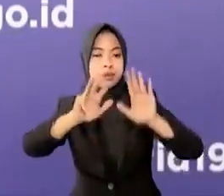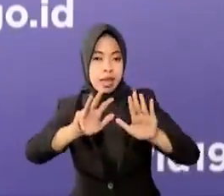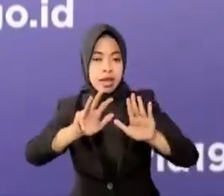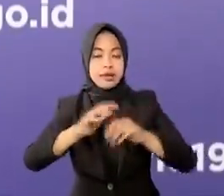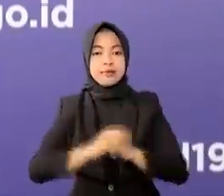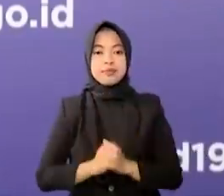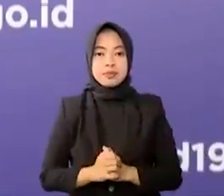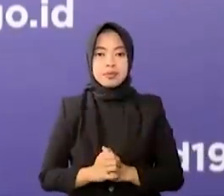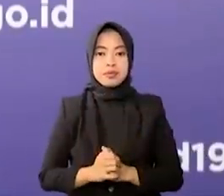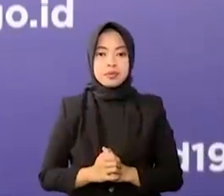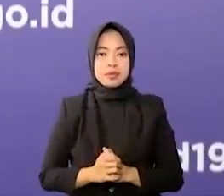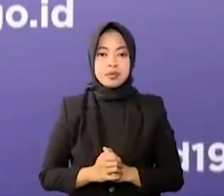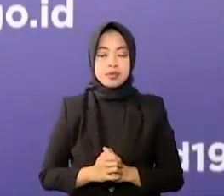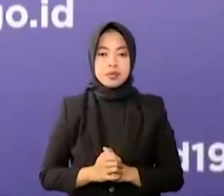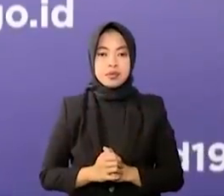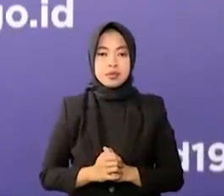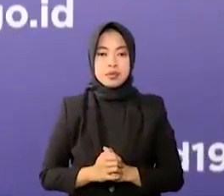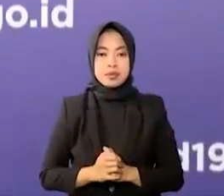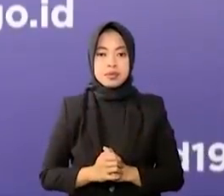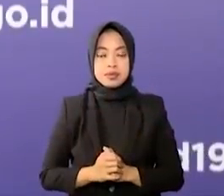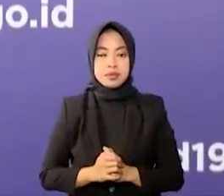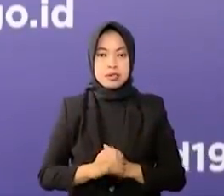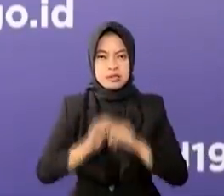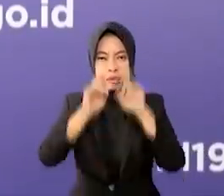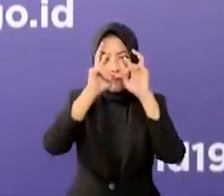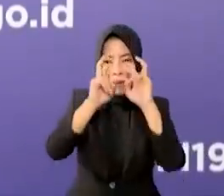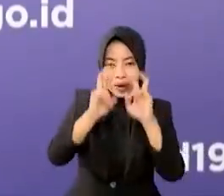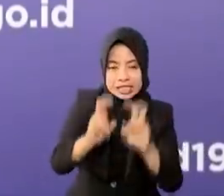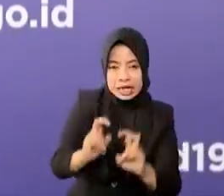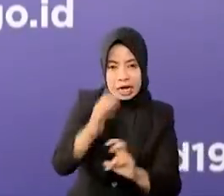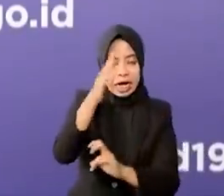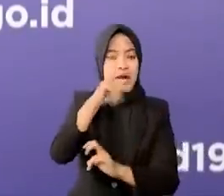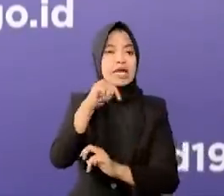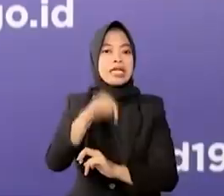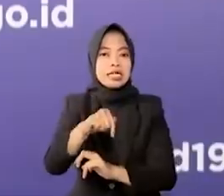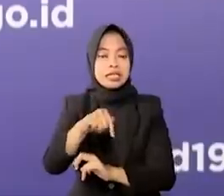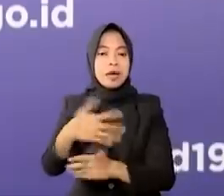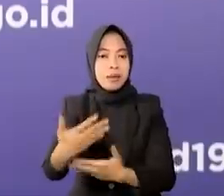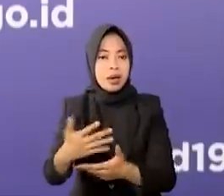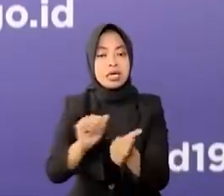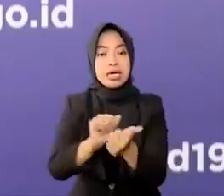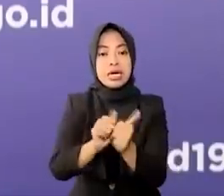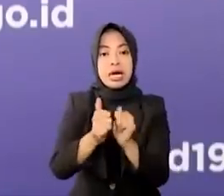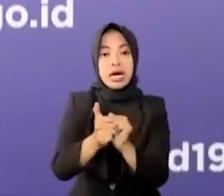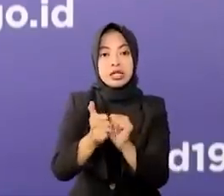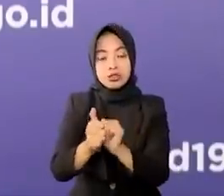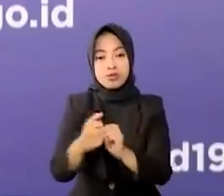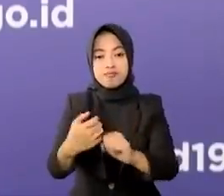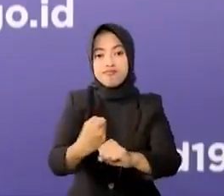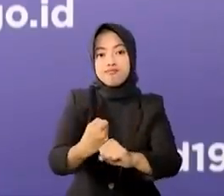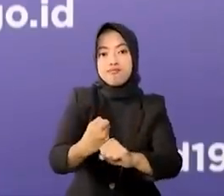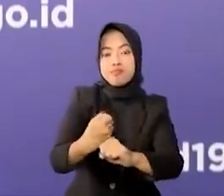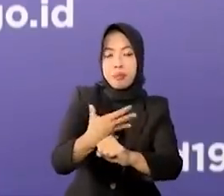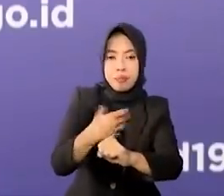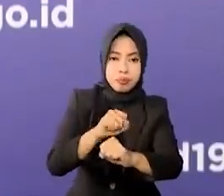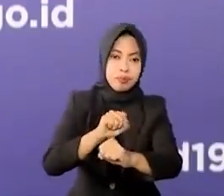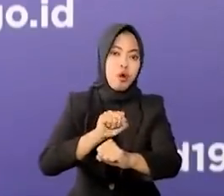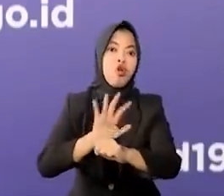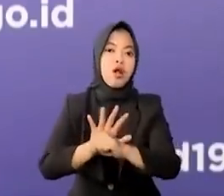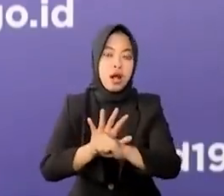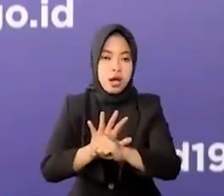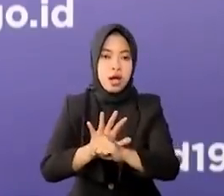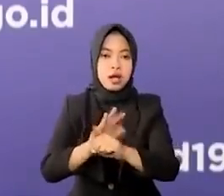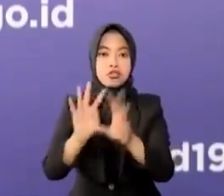spesimen pada pemeriksaan hari ini Tipa mendapatkan kasus terkonfirmasi positif